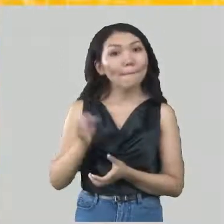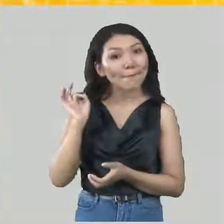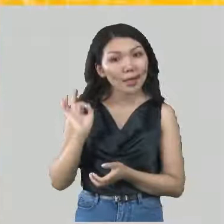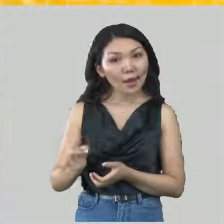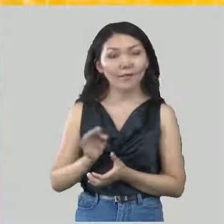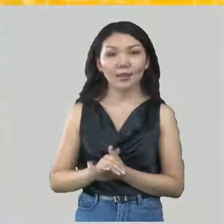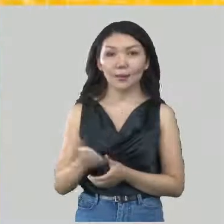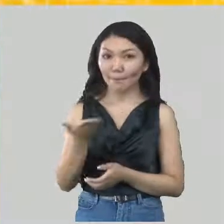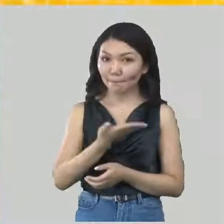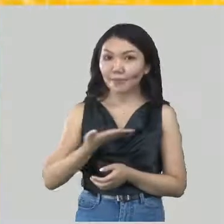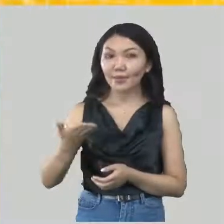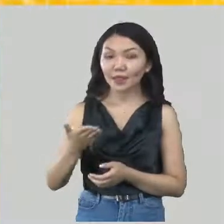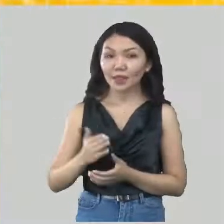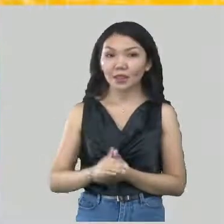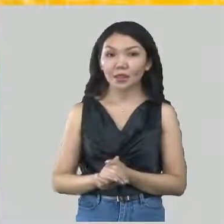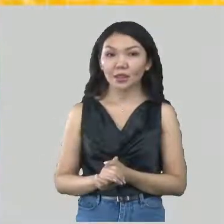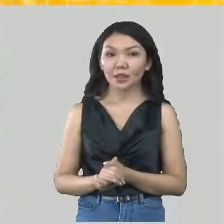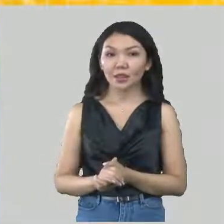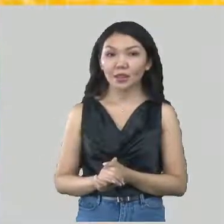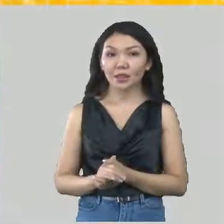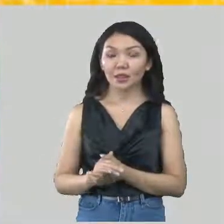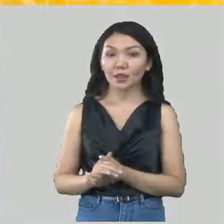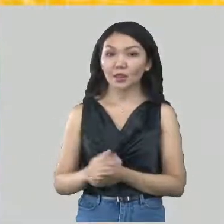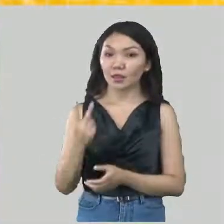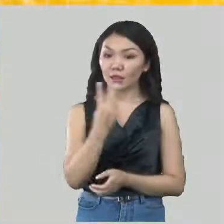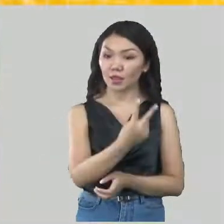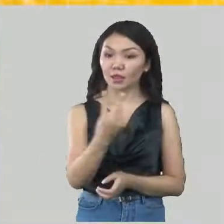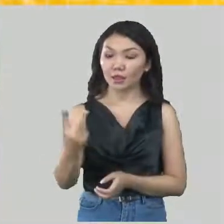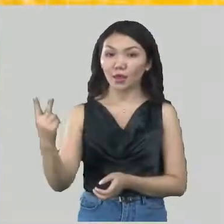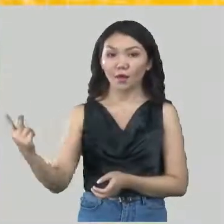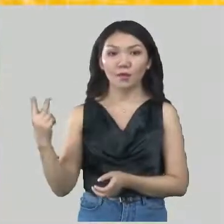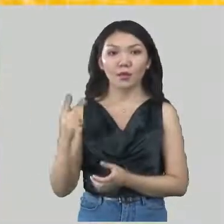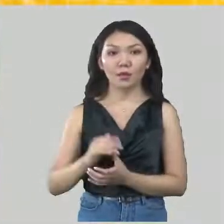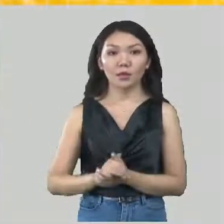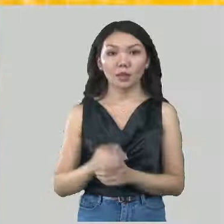Правильно, мы расставим эти листья парами.